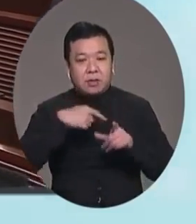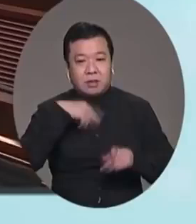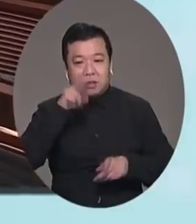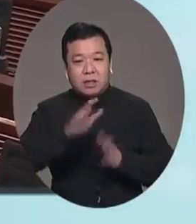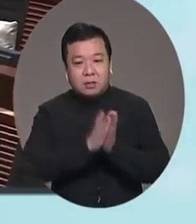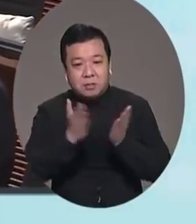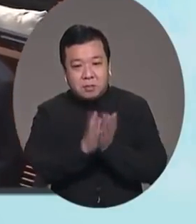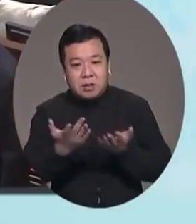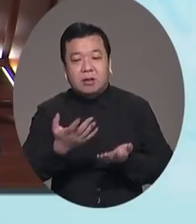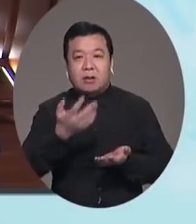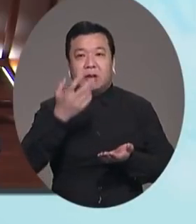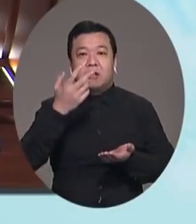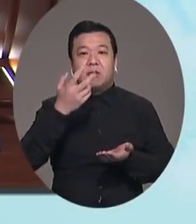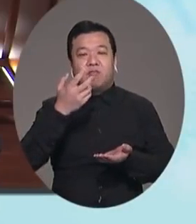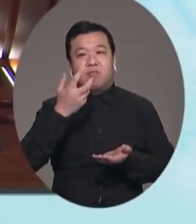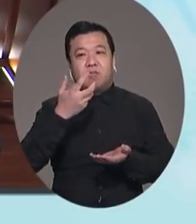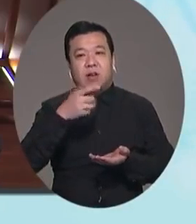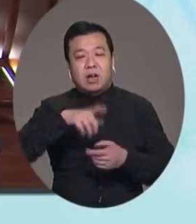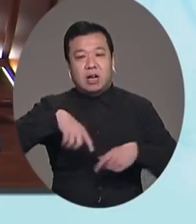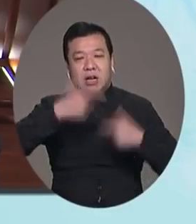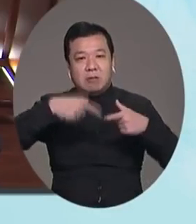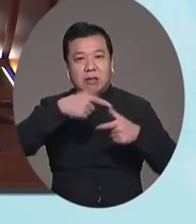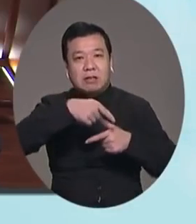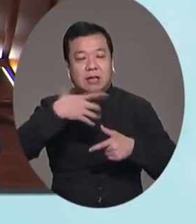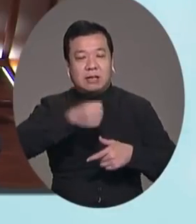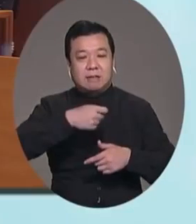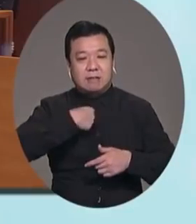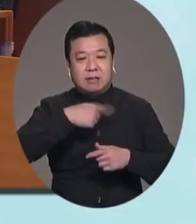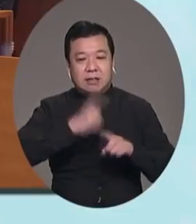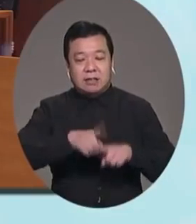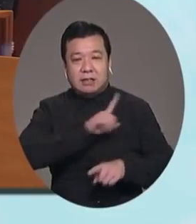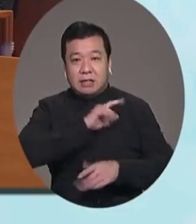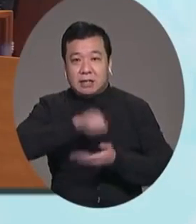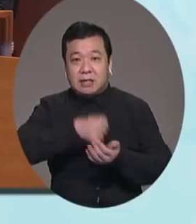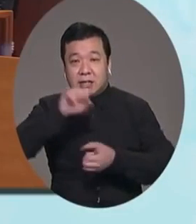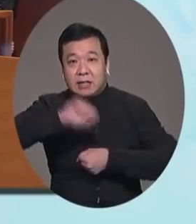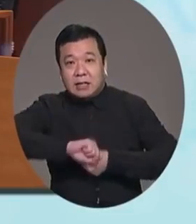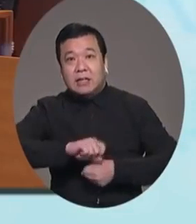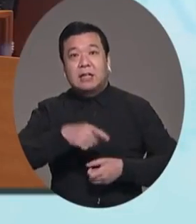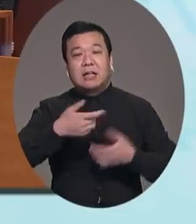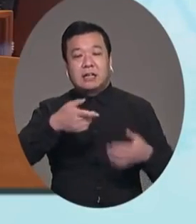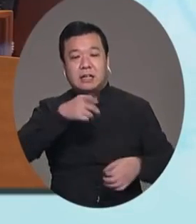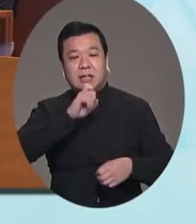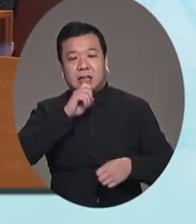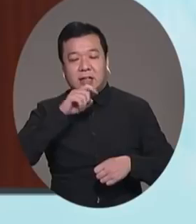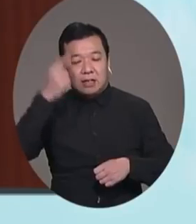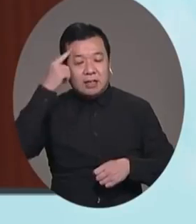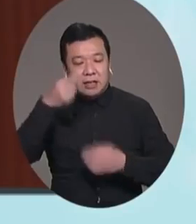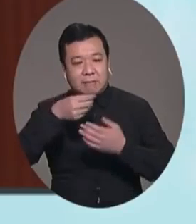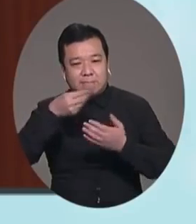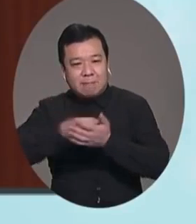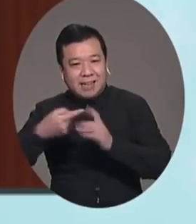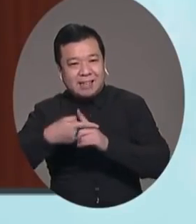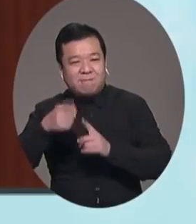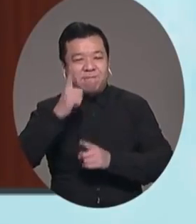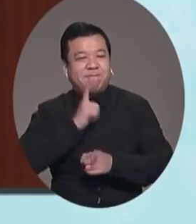報紙都會認為林鄭特首做呢樣嘢咧，係為自己加分；林鄭特首做呢樣嘢咧，收買人心，就為